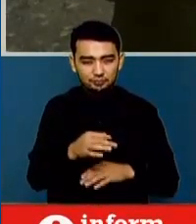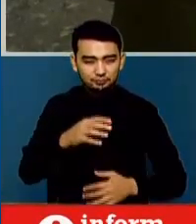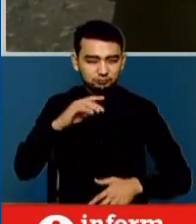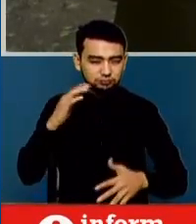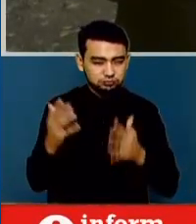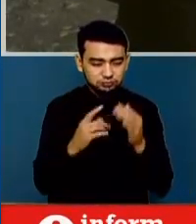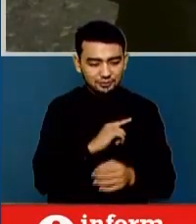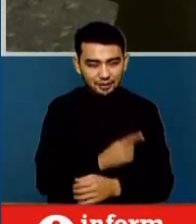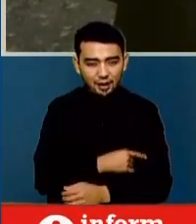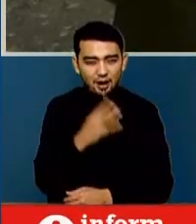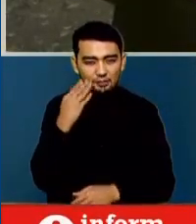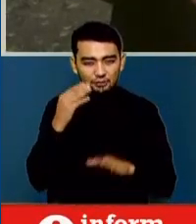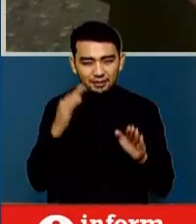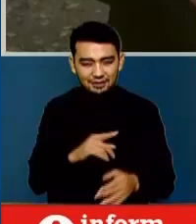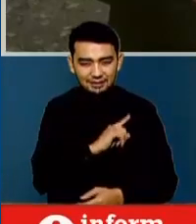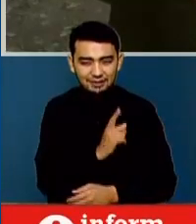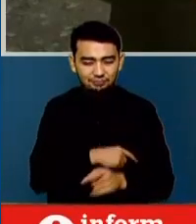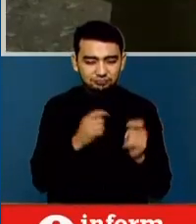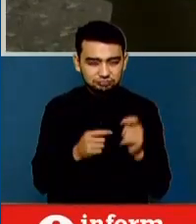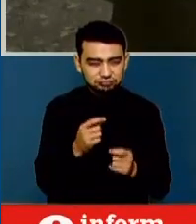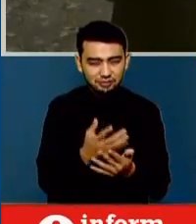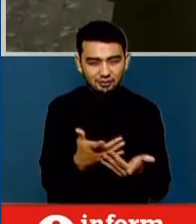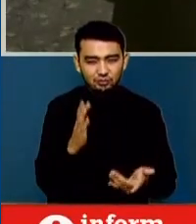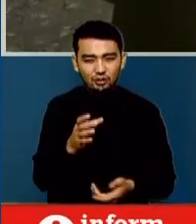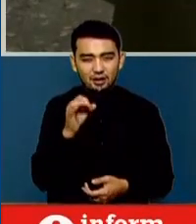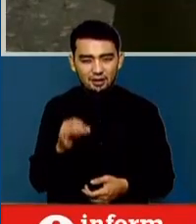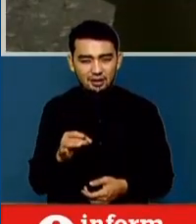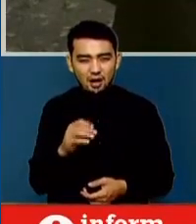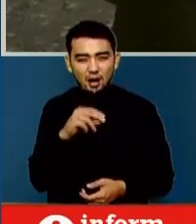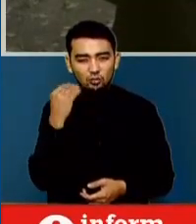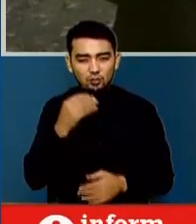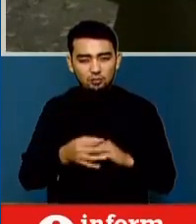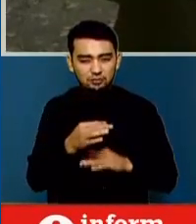В Алматинской сильные осадки, а в Актюбинской области гололед и ветер.